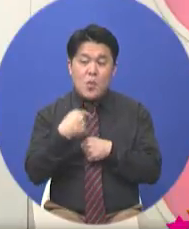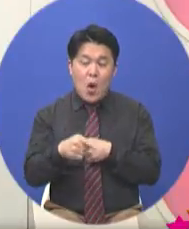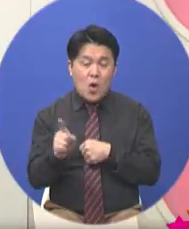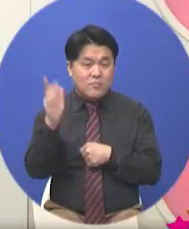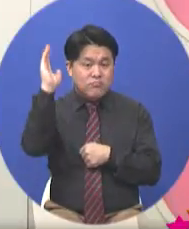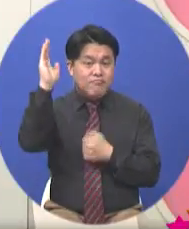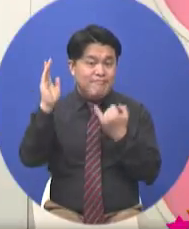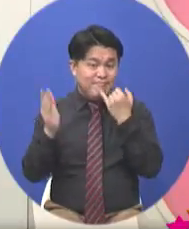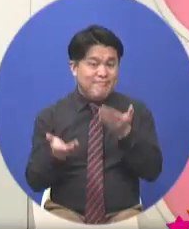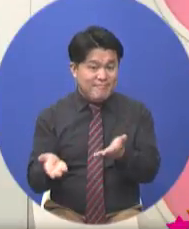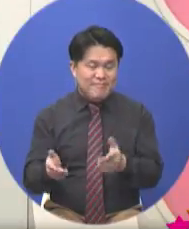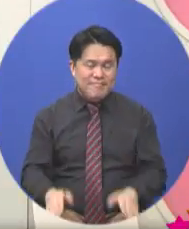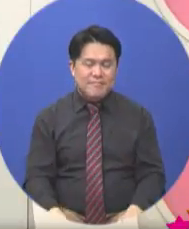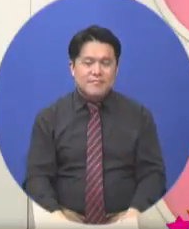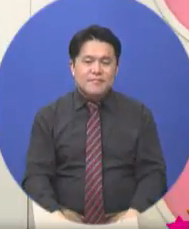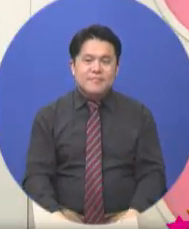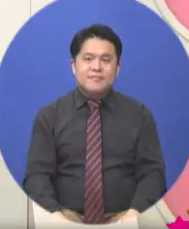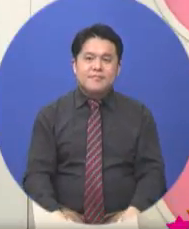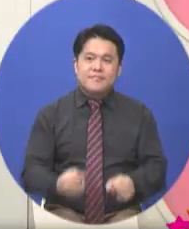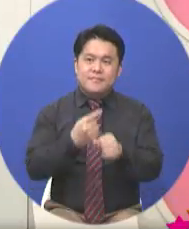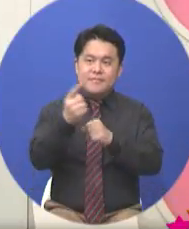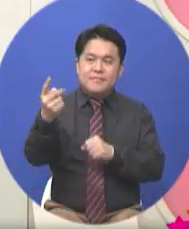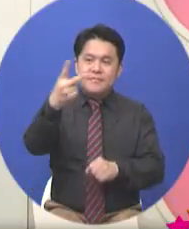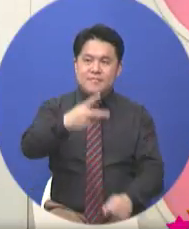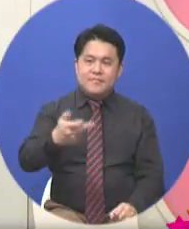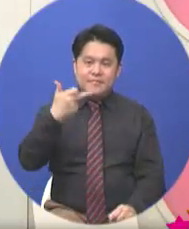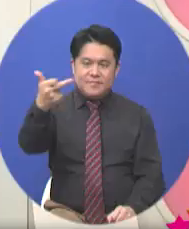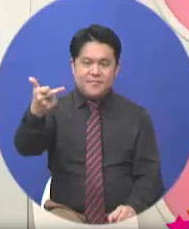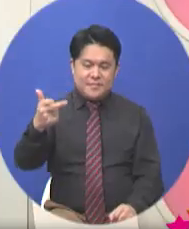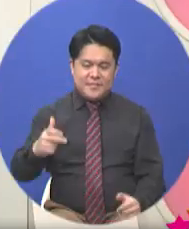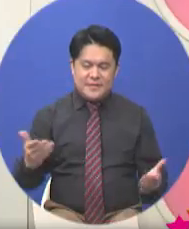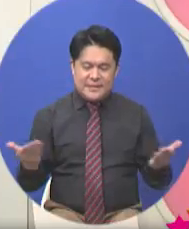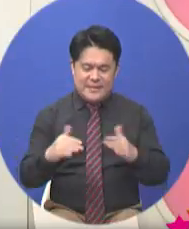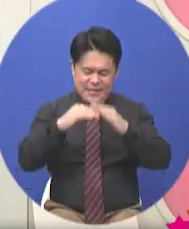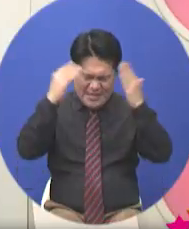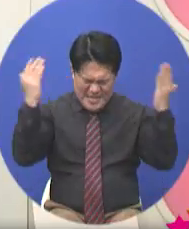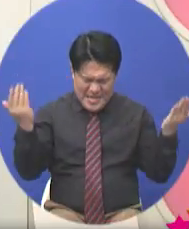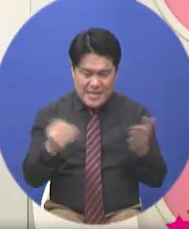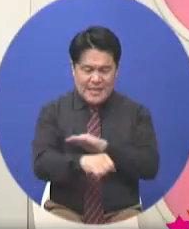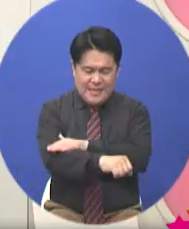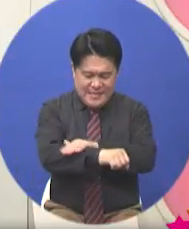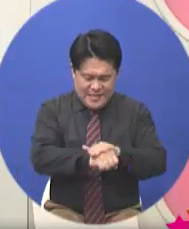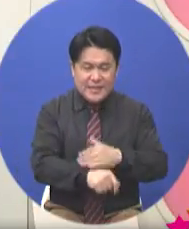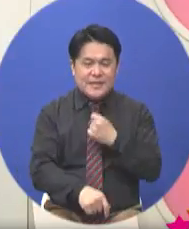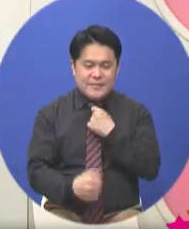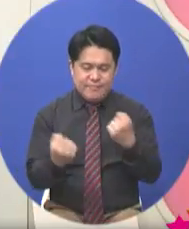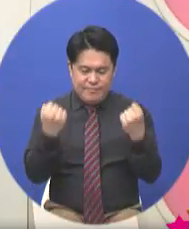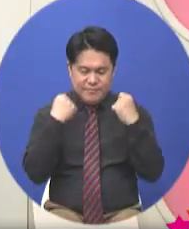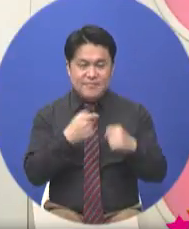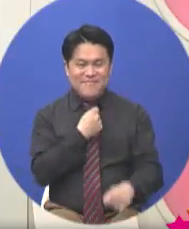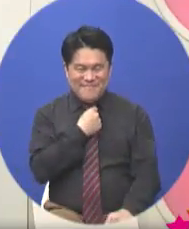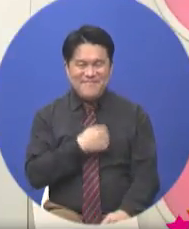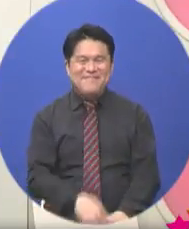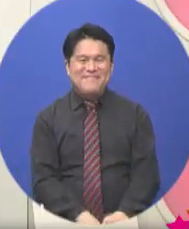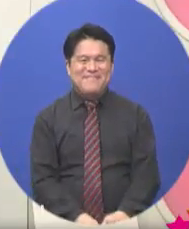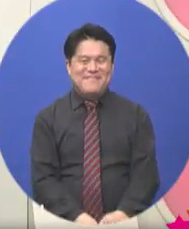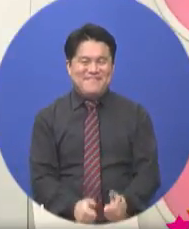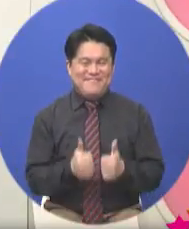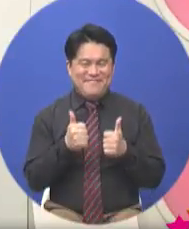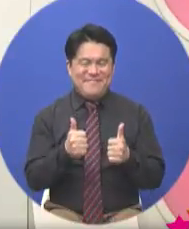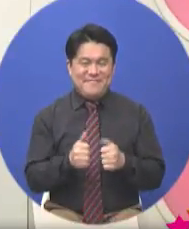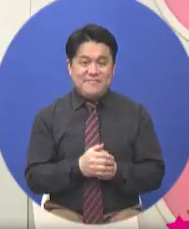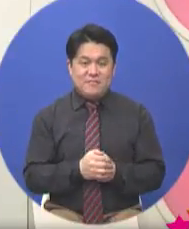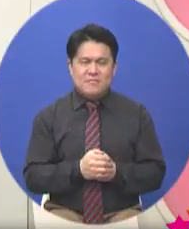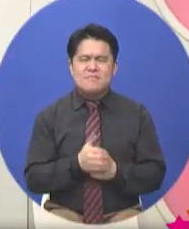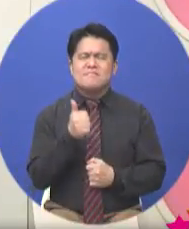있다면? 네, 새해에 그냥 모든 하는 일들이 잘 되고 건강했으면 좋겠습니다. 아, 그거보다